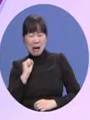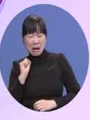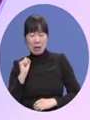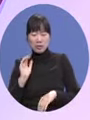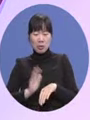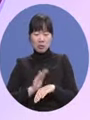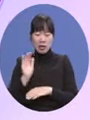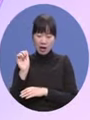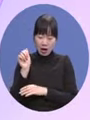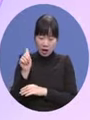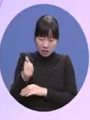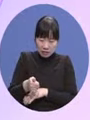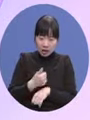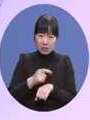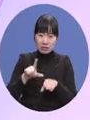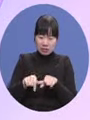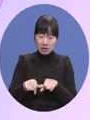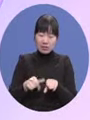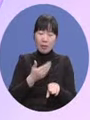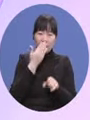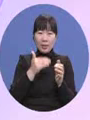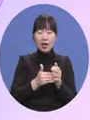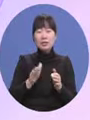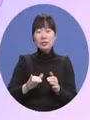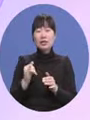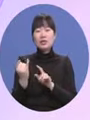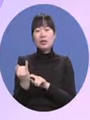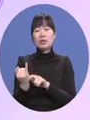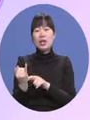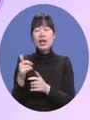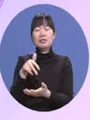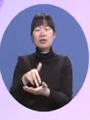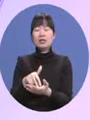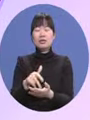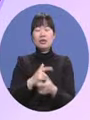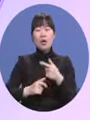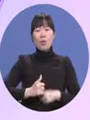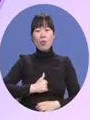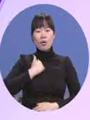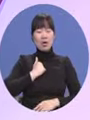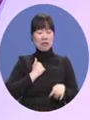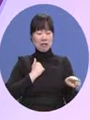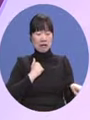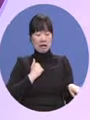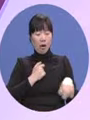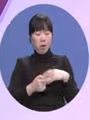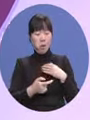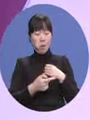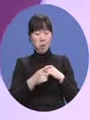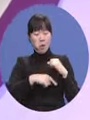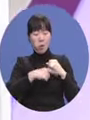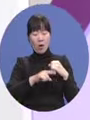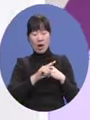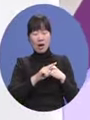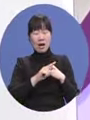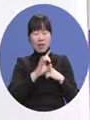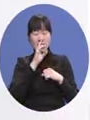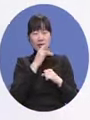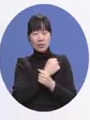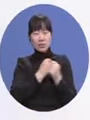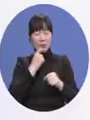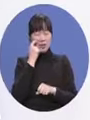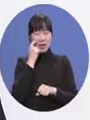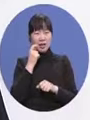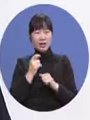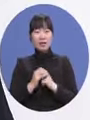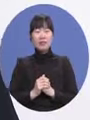이것도 한 거야, 우리가 볼 때. 저긴 더 화가 난다, 이거야. 그렇죠. 저 새끼, 저 완전 겉멋으로 저러지 안 된다, 이런다, 이렇게 되죠. 그러니까